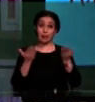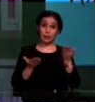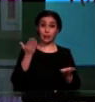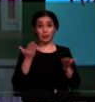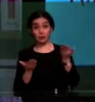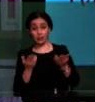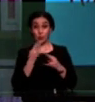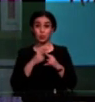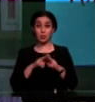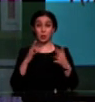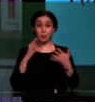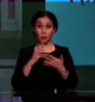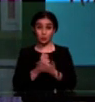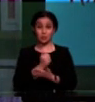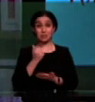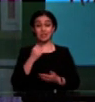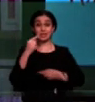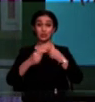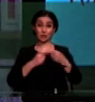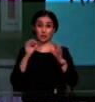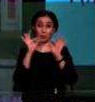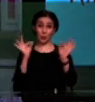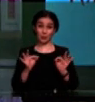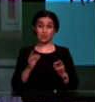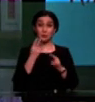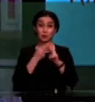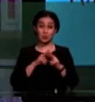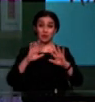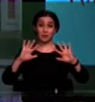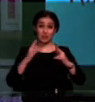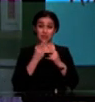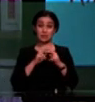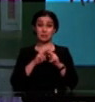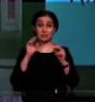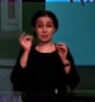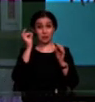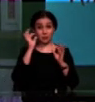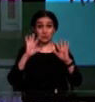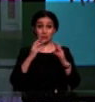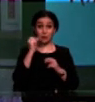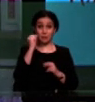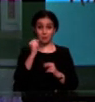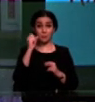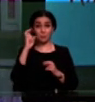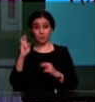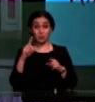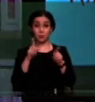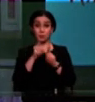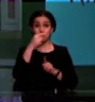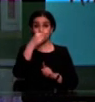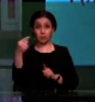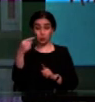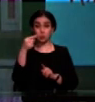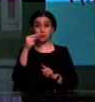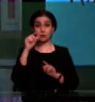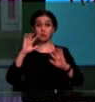или, получается следующим образом. Вероятность события А плюс вероятность события Б минус